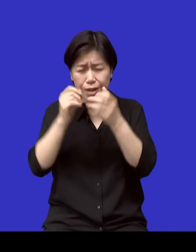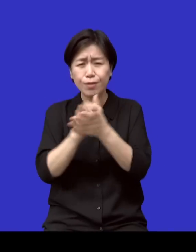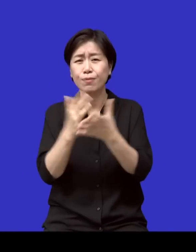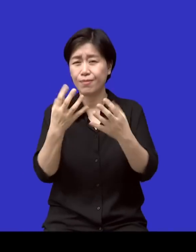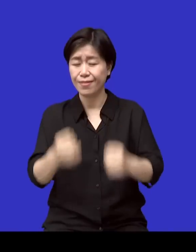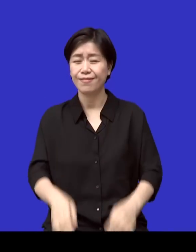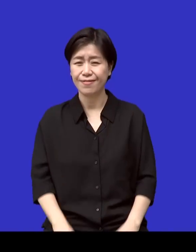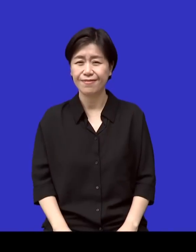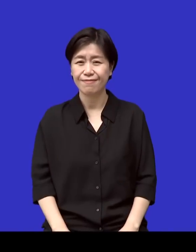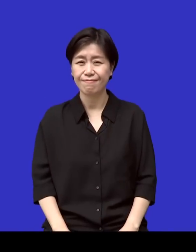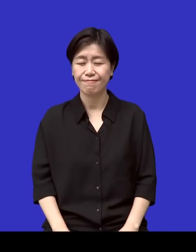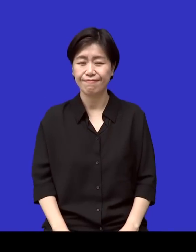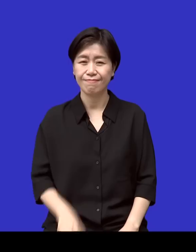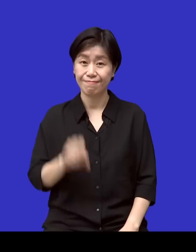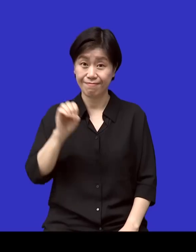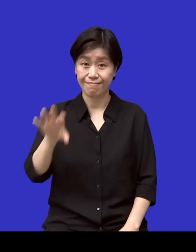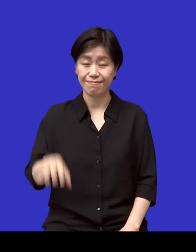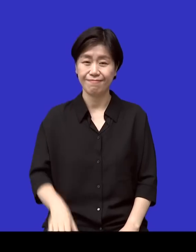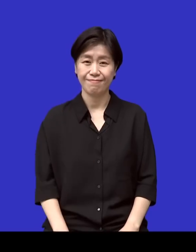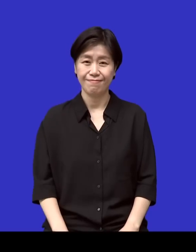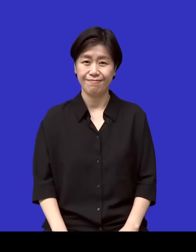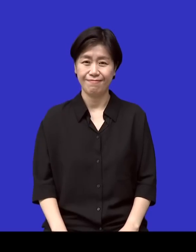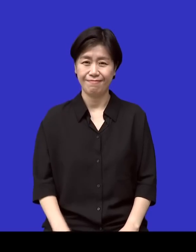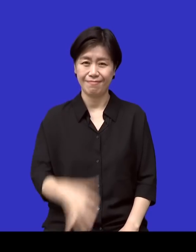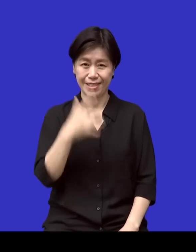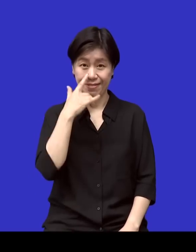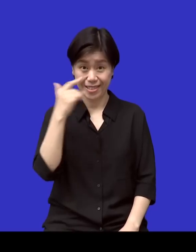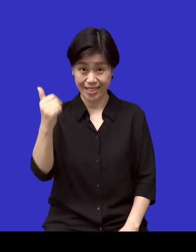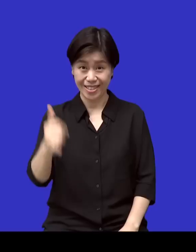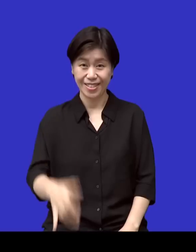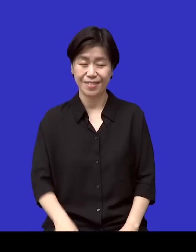우리 아빠 엄마를 위해서. 네. 아빠, 엄마.